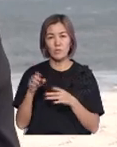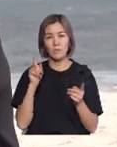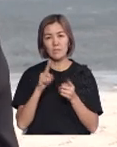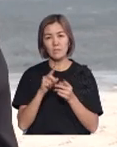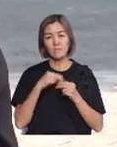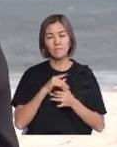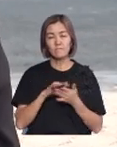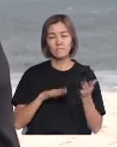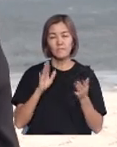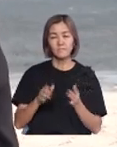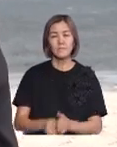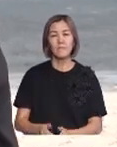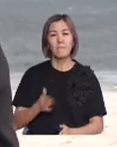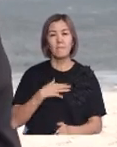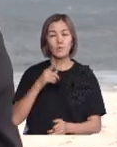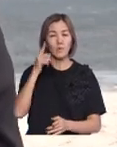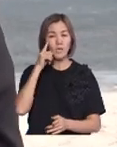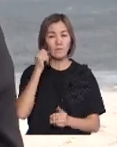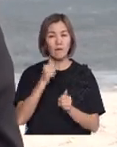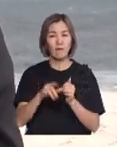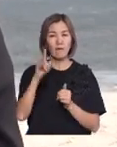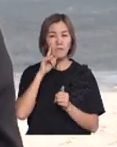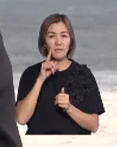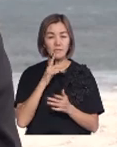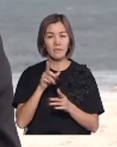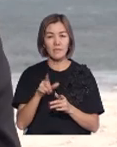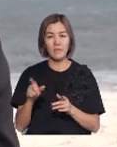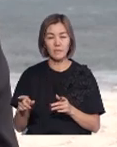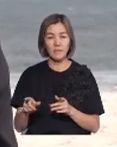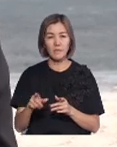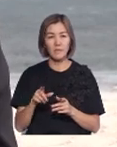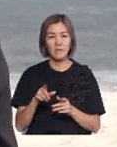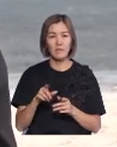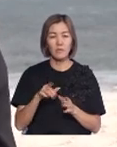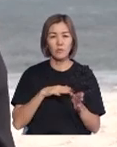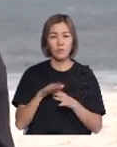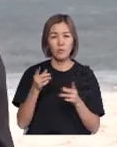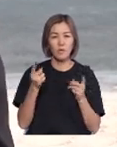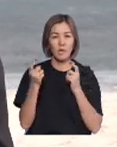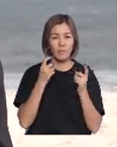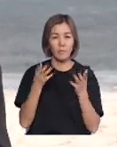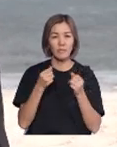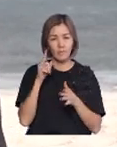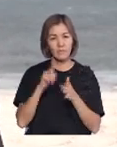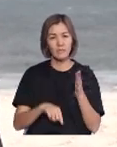Солардың жұмысы жалғасады. Мен ойлаймын, әр қазақстандық осы АЭС туралы толық мәлімет алады деген сенім бар.